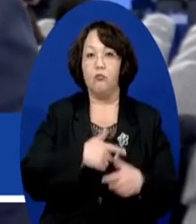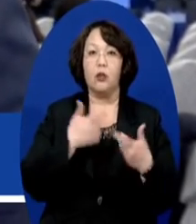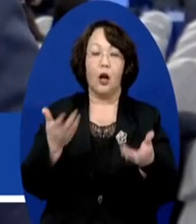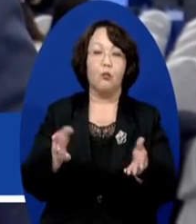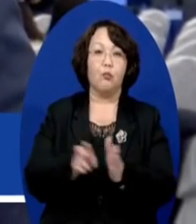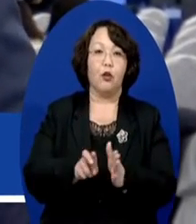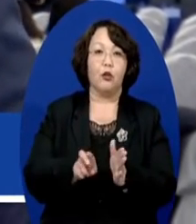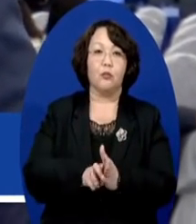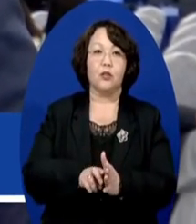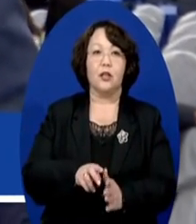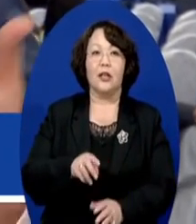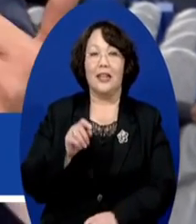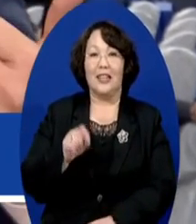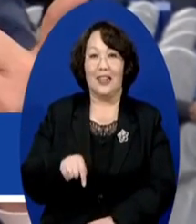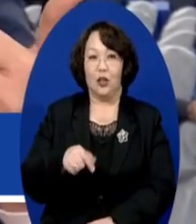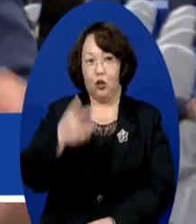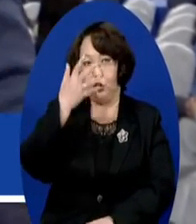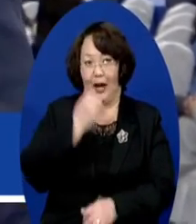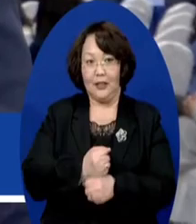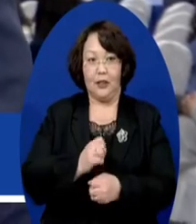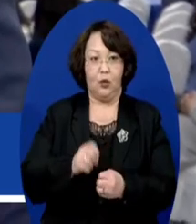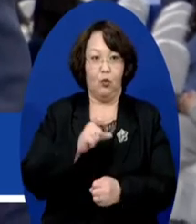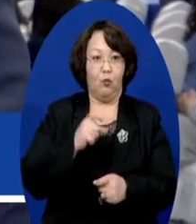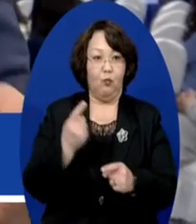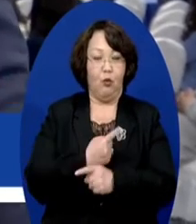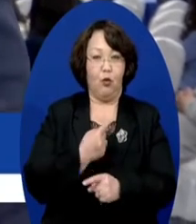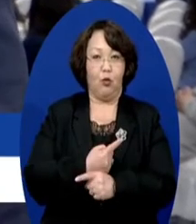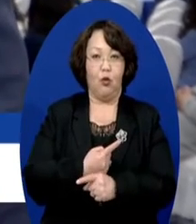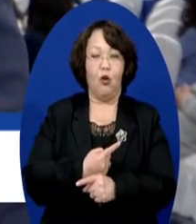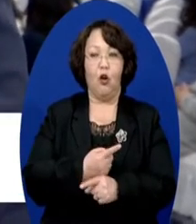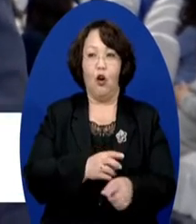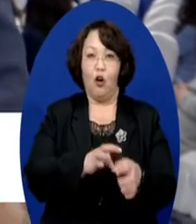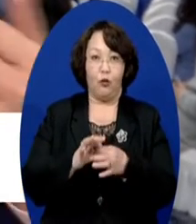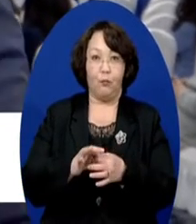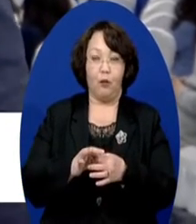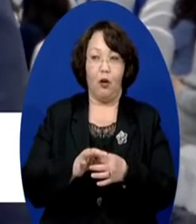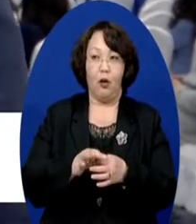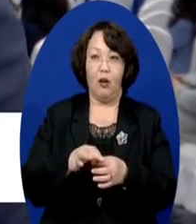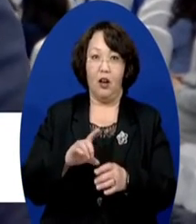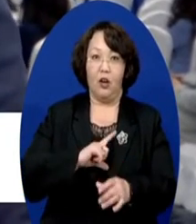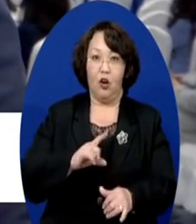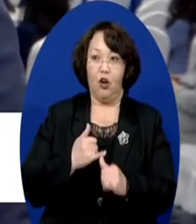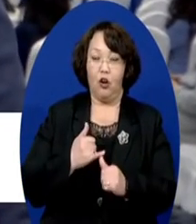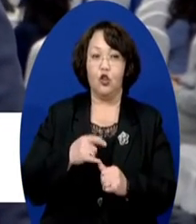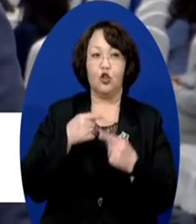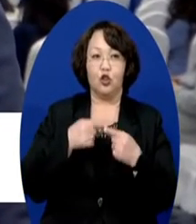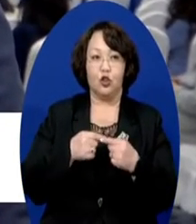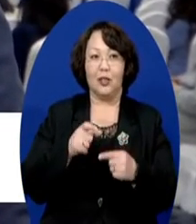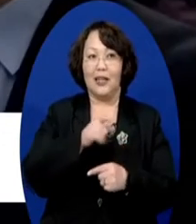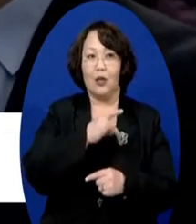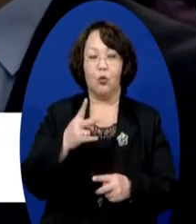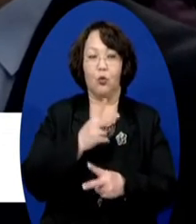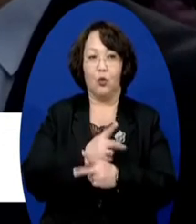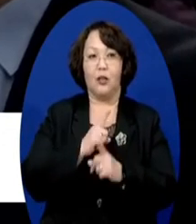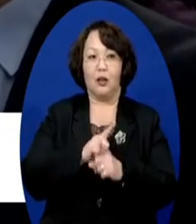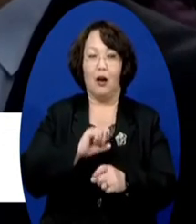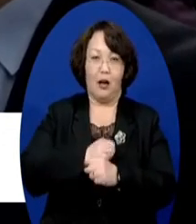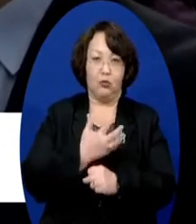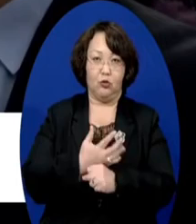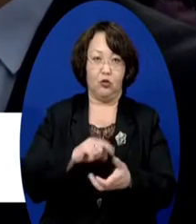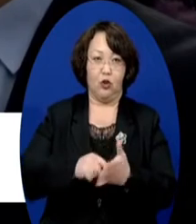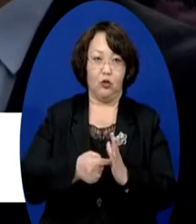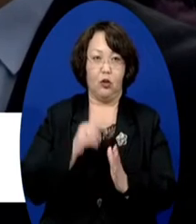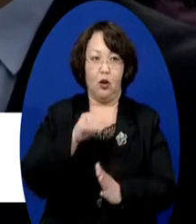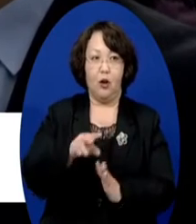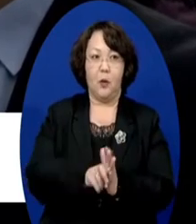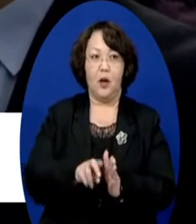болно. Тухайн албан агчтай тэр албан агчийн буруугаас усан байвал одоо зөрчлийн болон эрүүгийн үйл хариуцлага тооцох боломж хүртэл. За